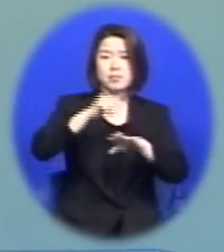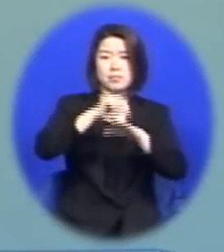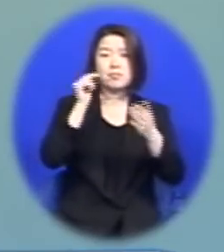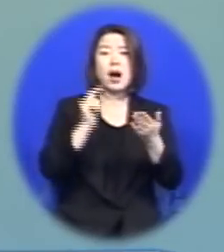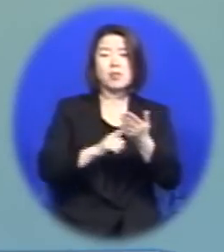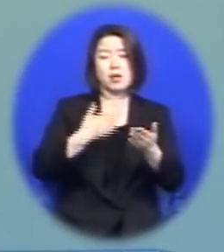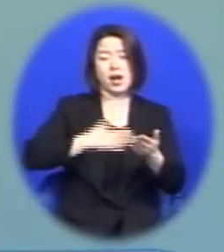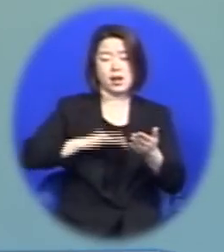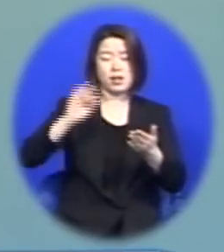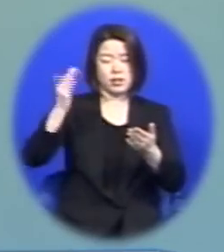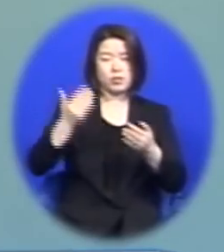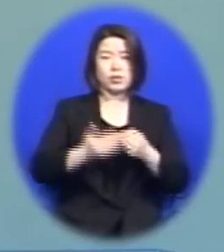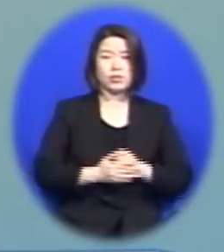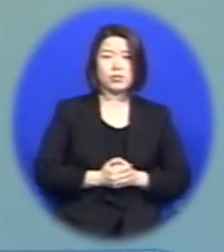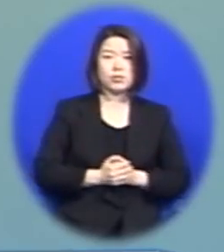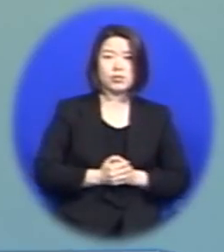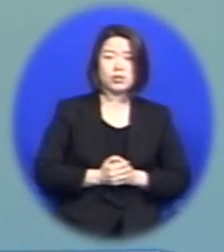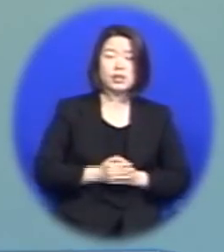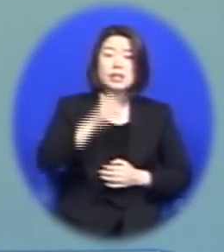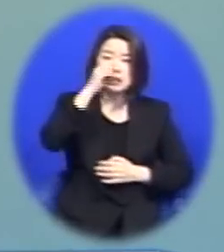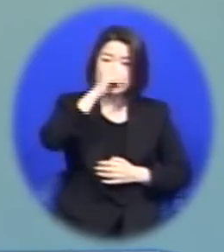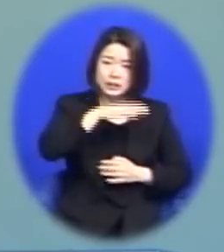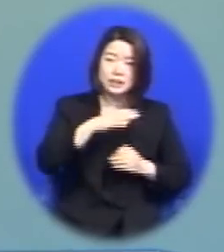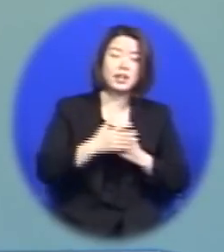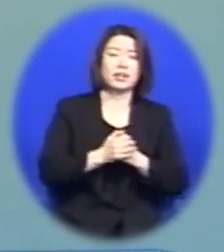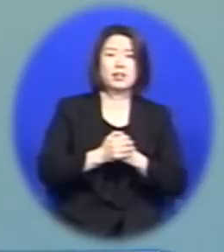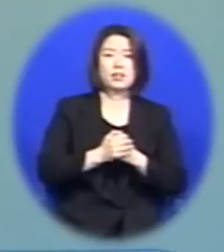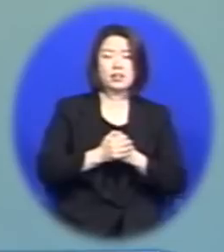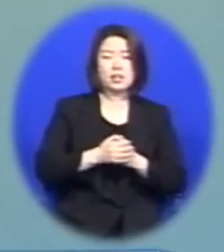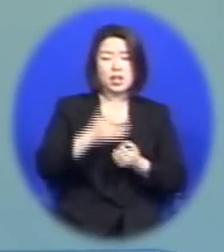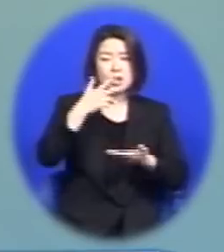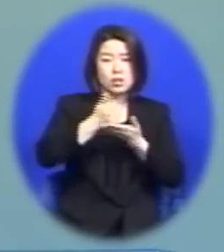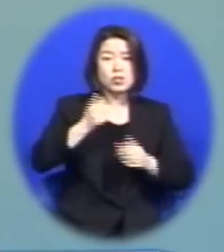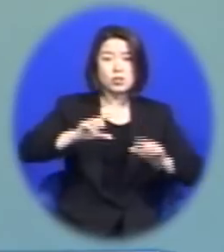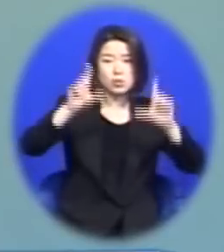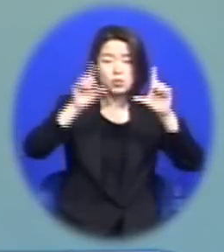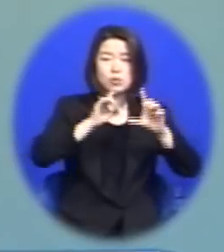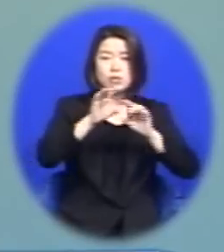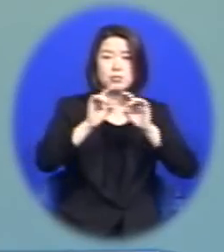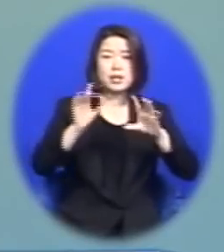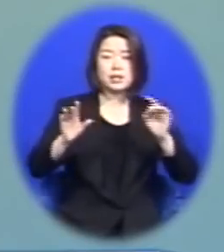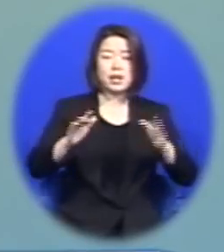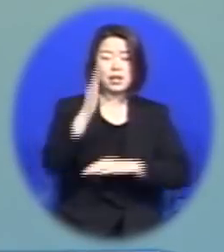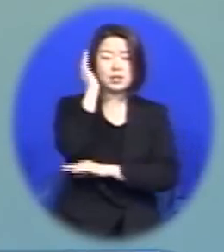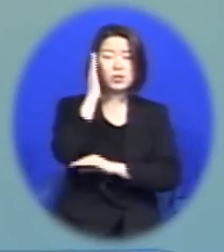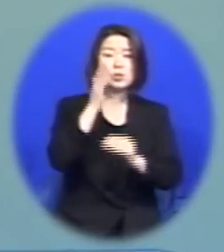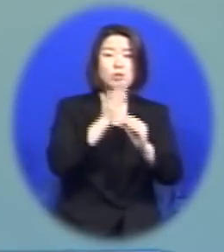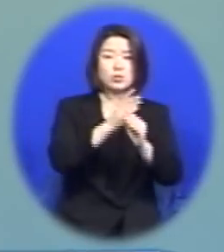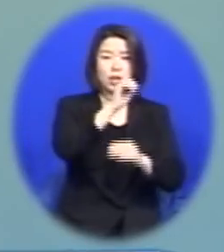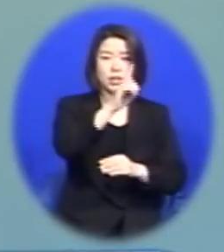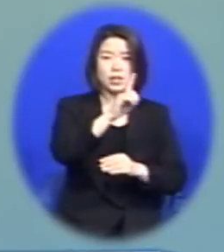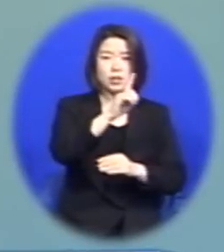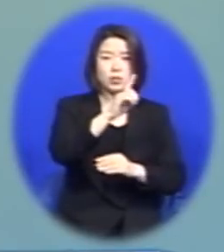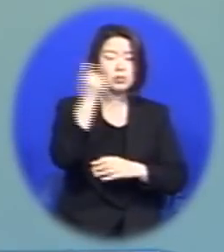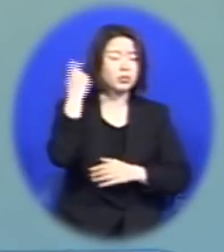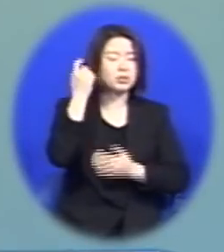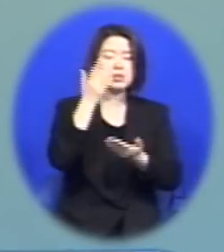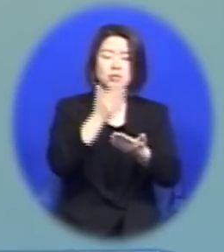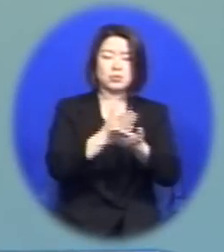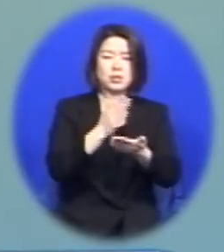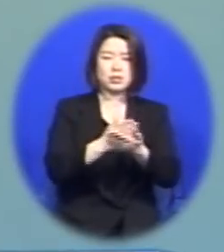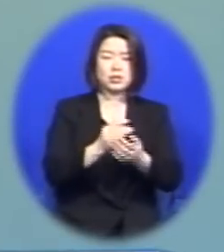돼요 그저 늘 주일마다 하는 설교 중에 하나라고 받으시면 안됩니다